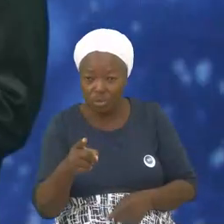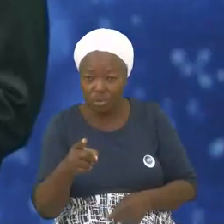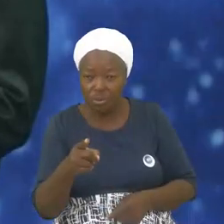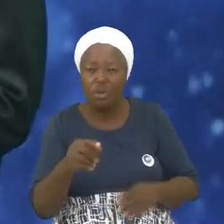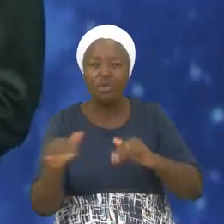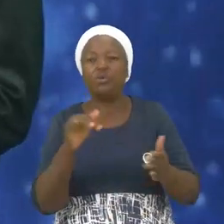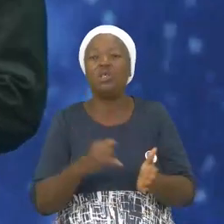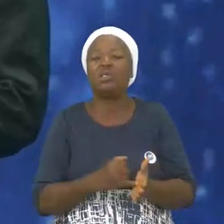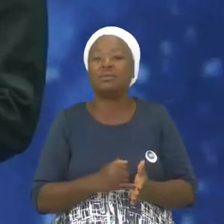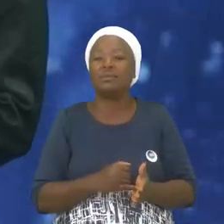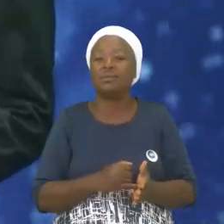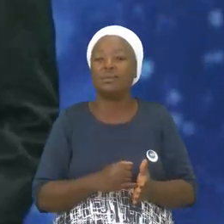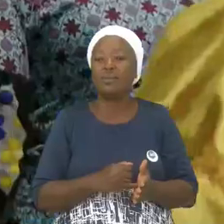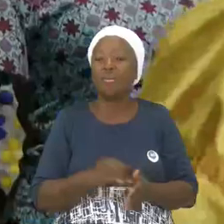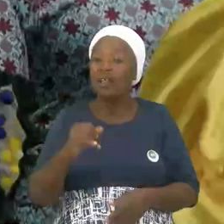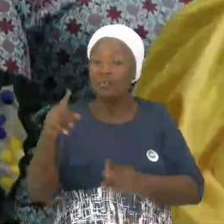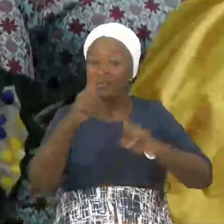ce qu'il te dira,